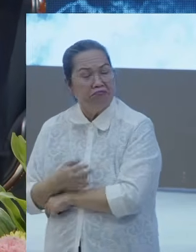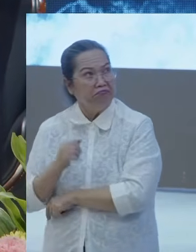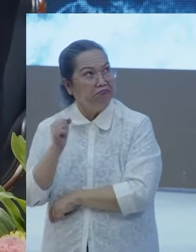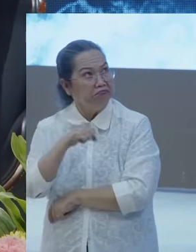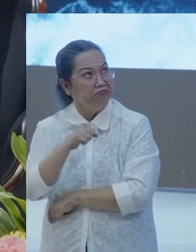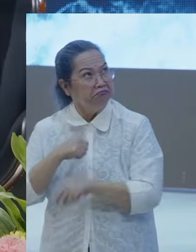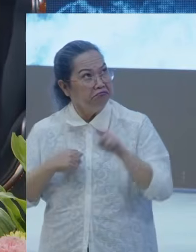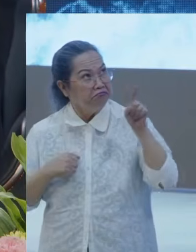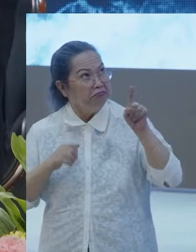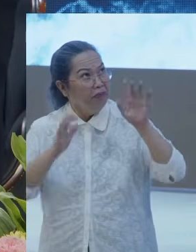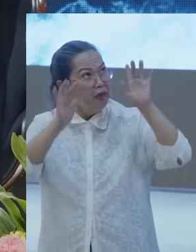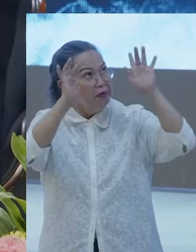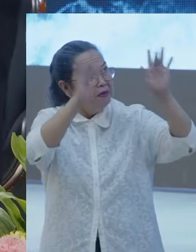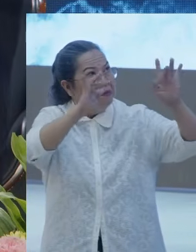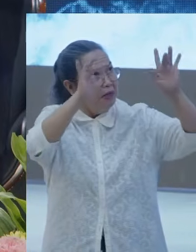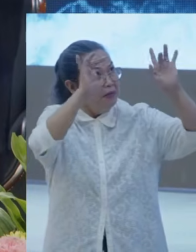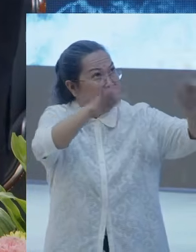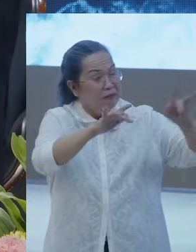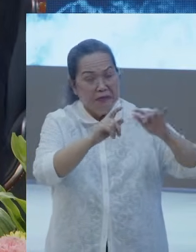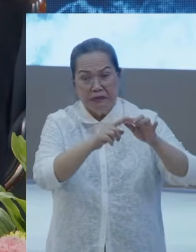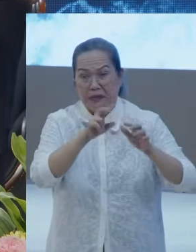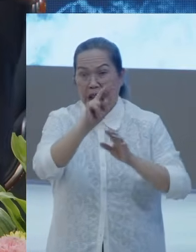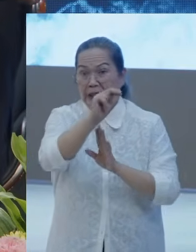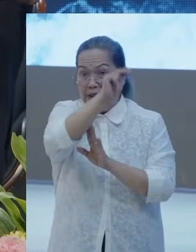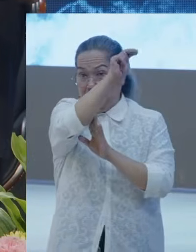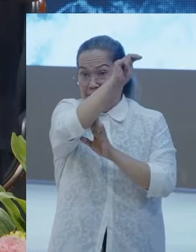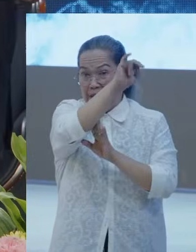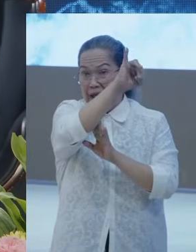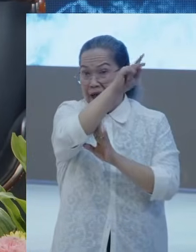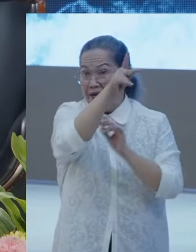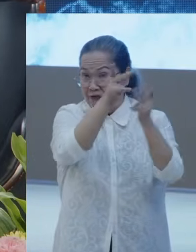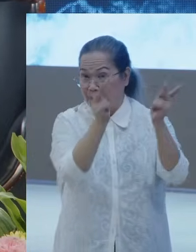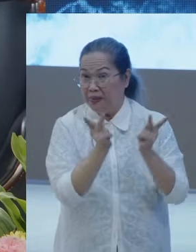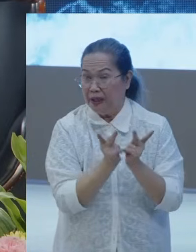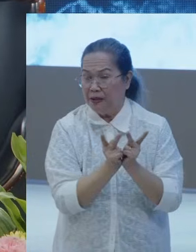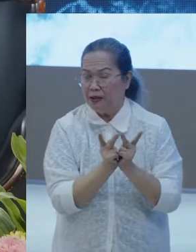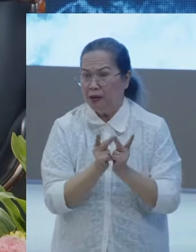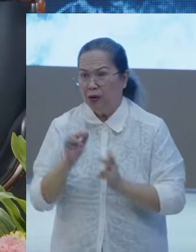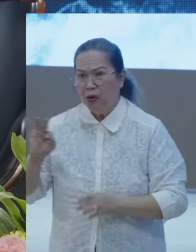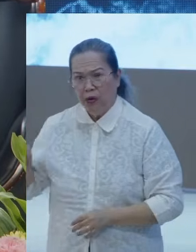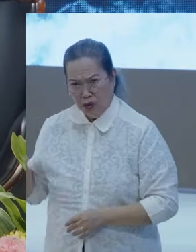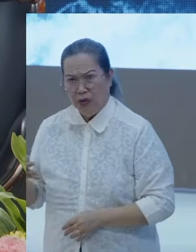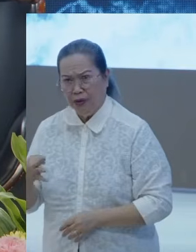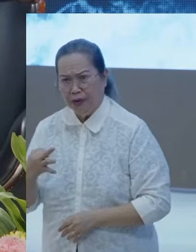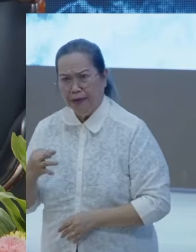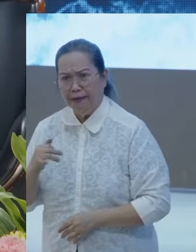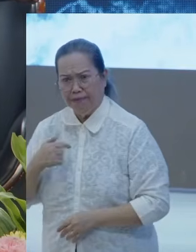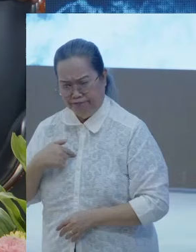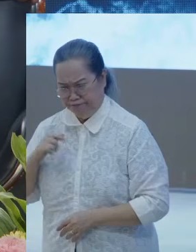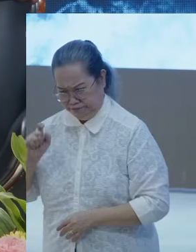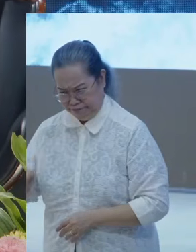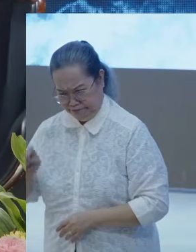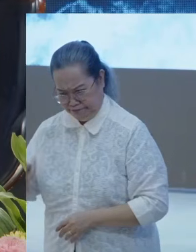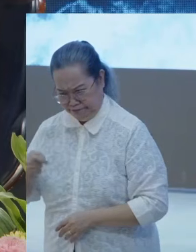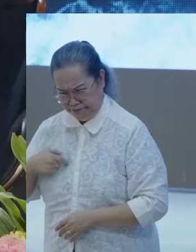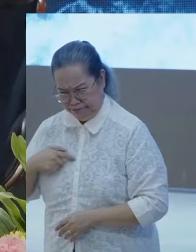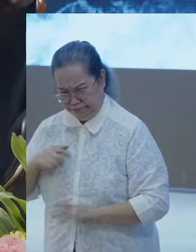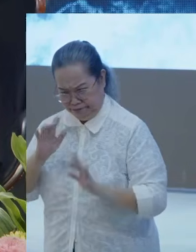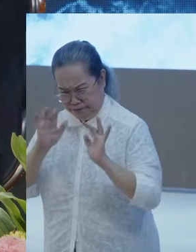dapat you should pity Nineveh. Yes, Lord, Jonah should have